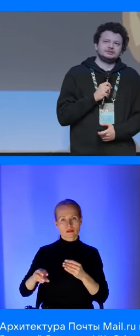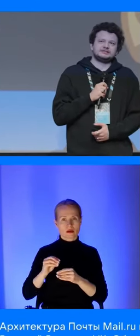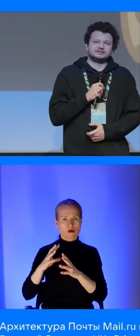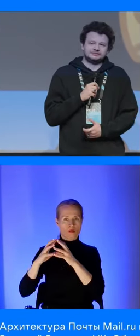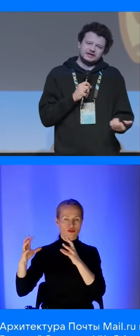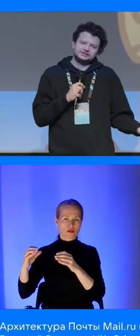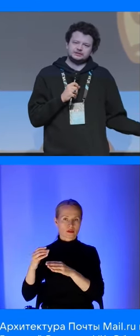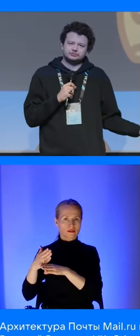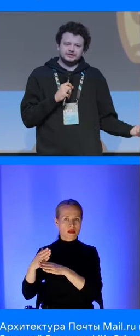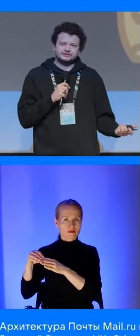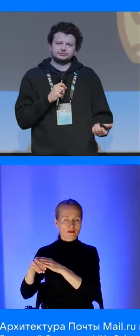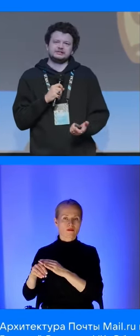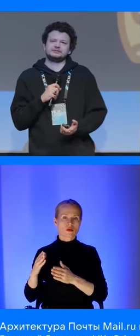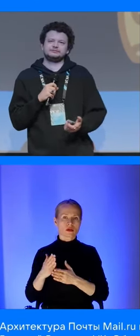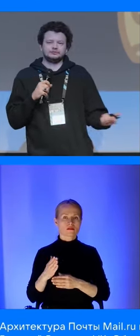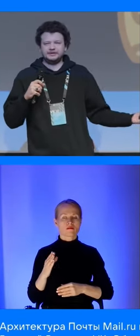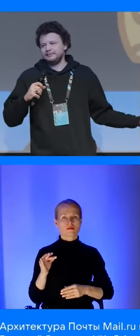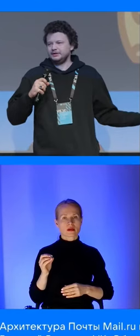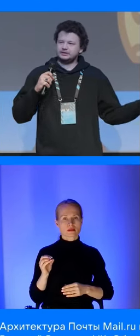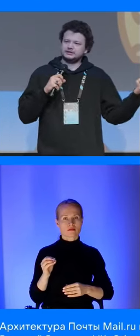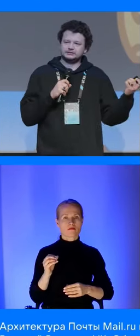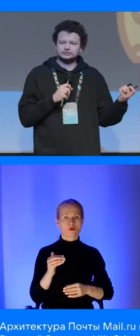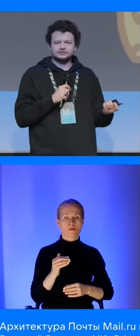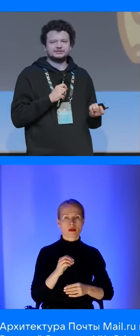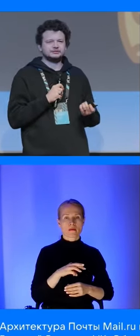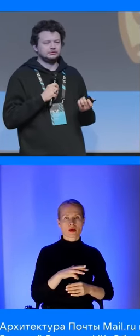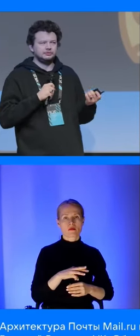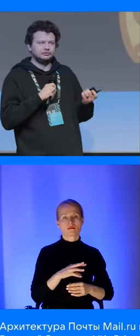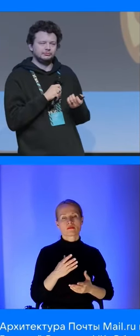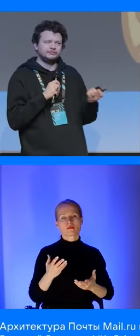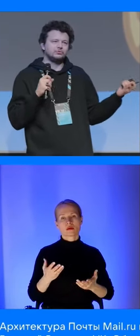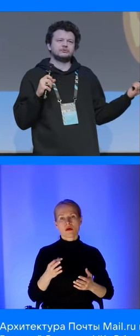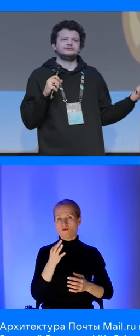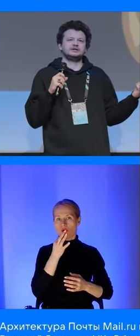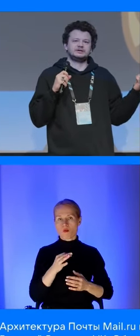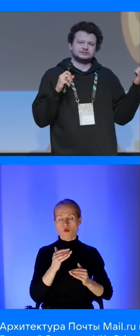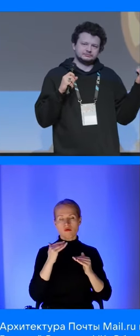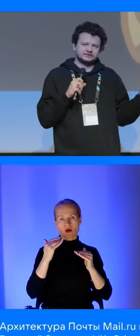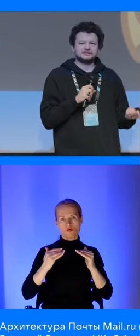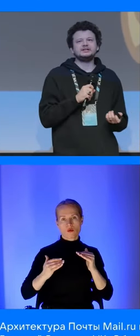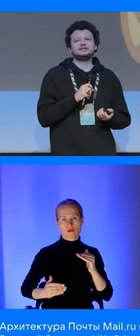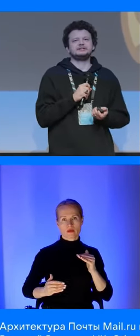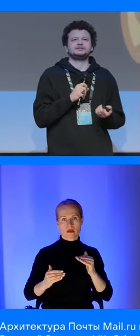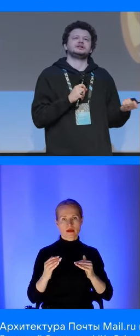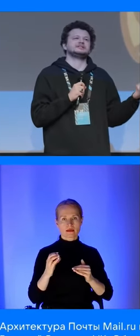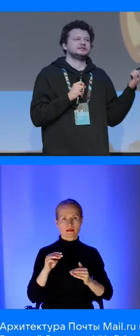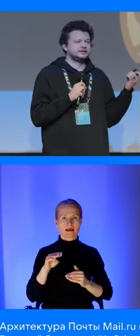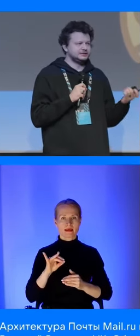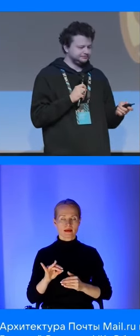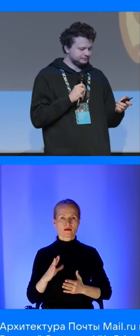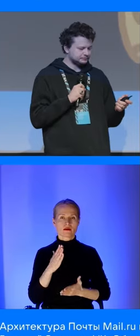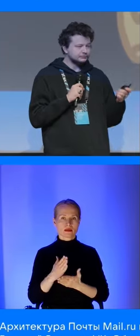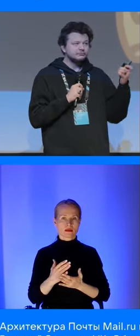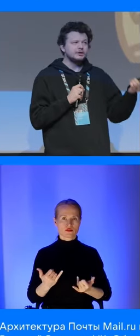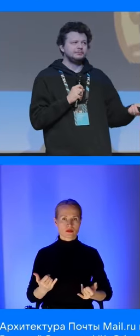есть у нас в SaaS, он есть у нас в OnPremie, ну, то есть любого уровня S3 есть сейчас на